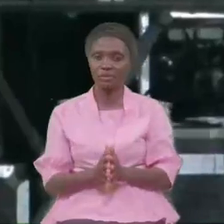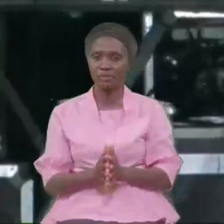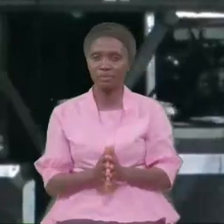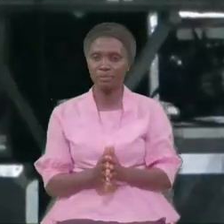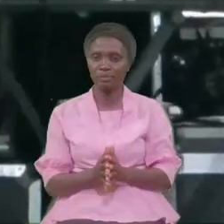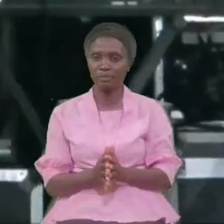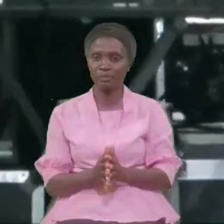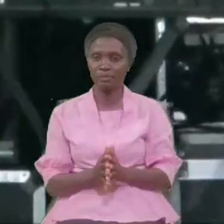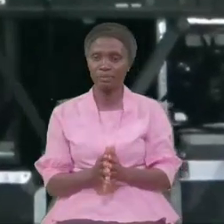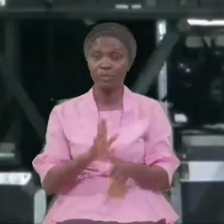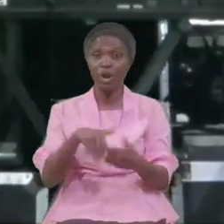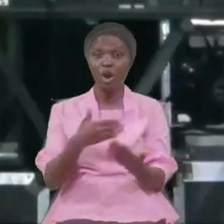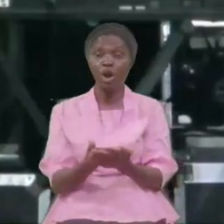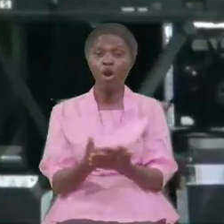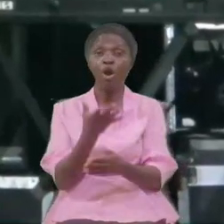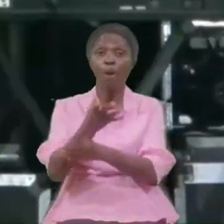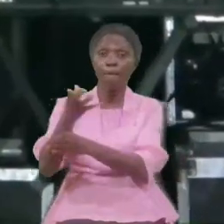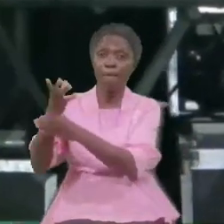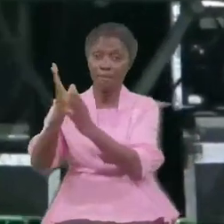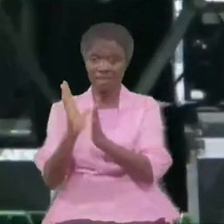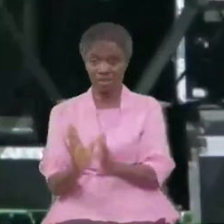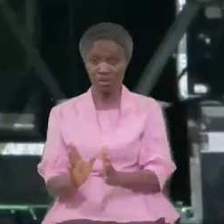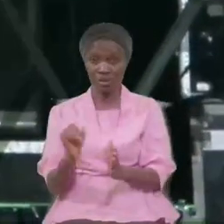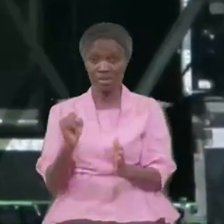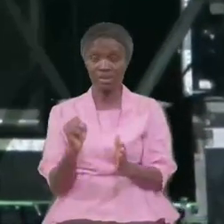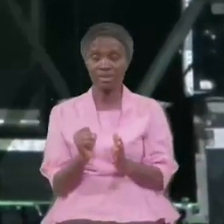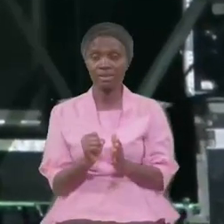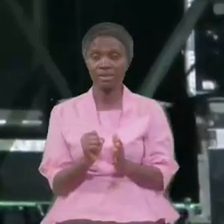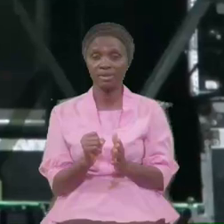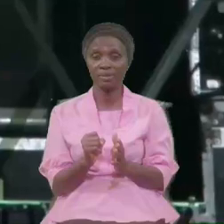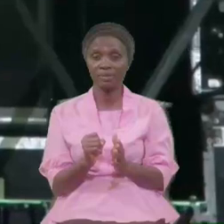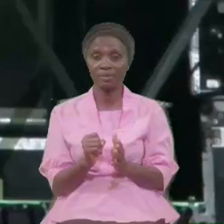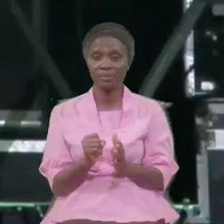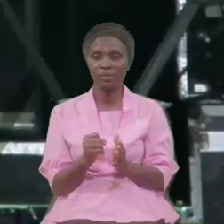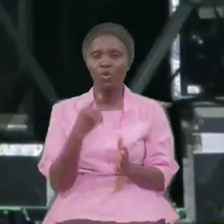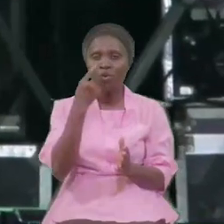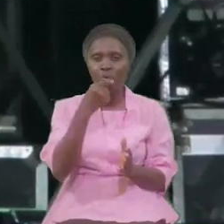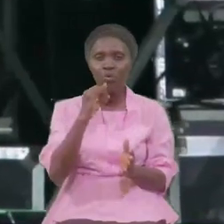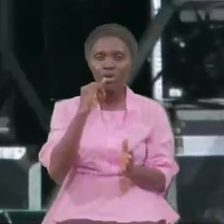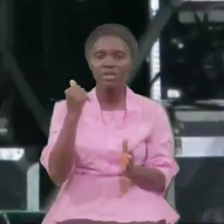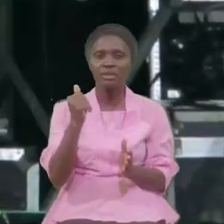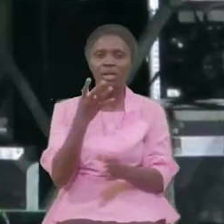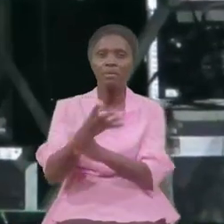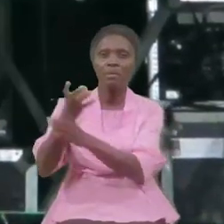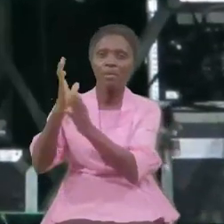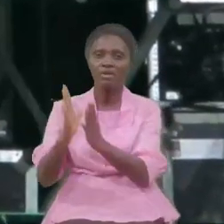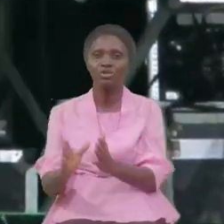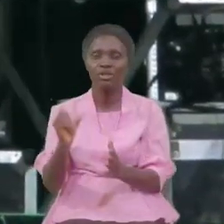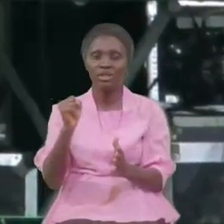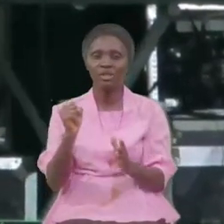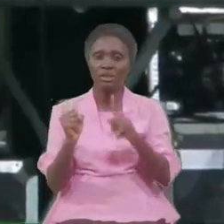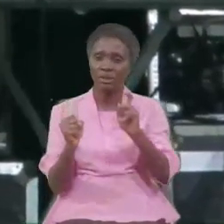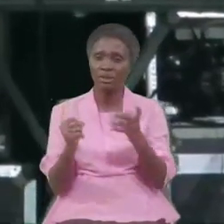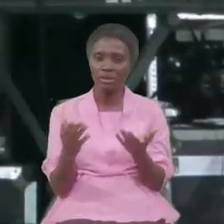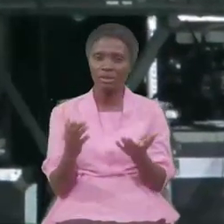la grande provision généreuse pour tous les pétitionnaires. Qui est un pétitionnaire?